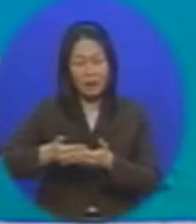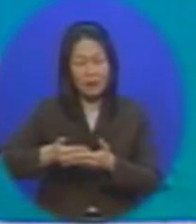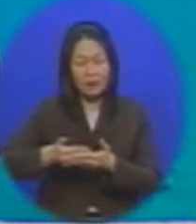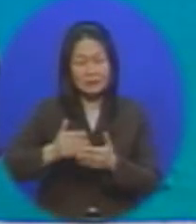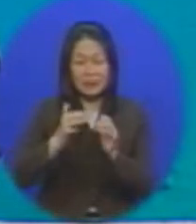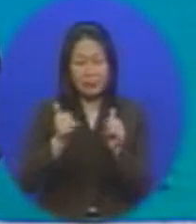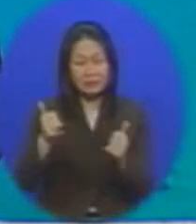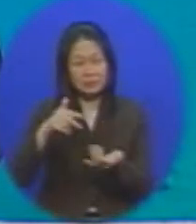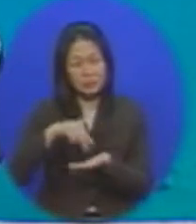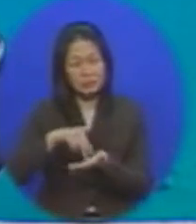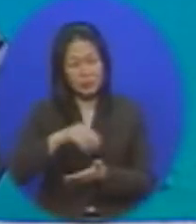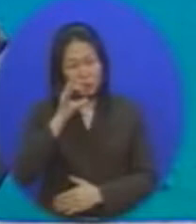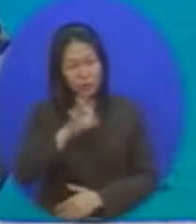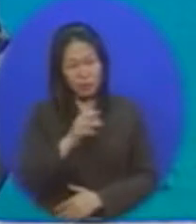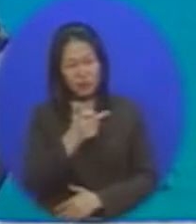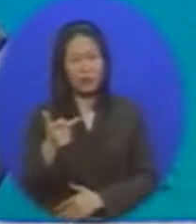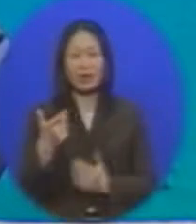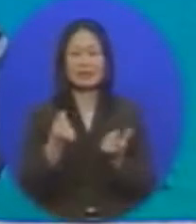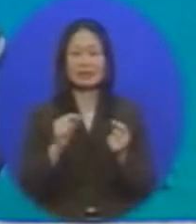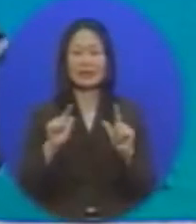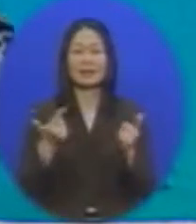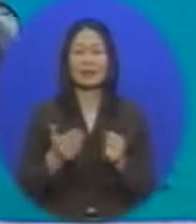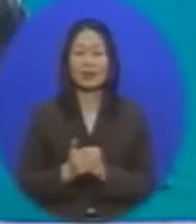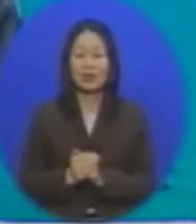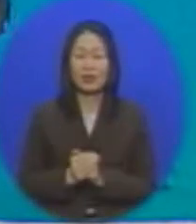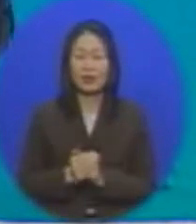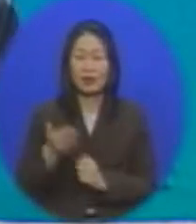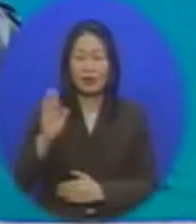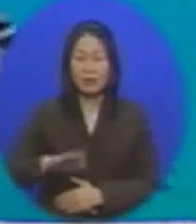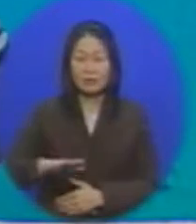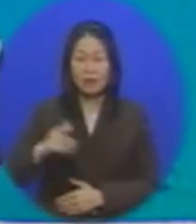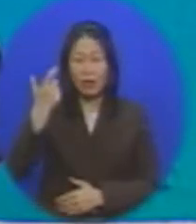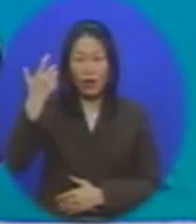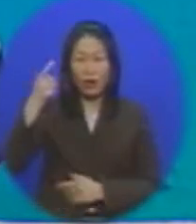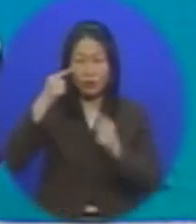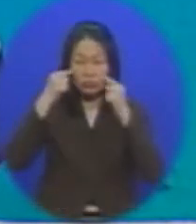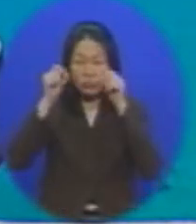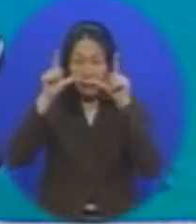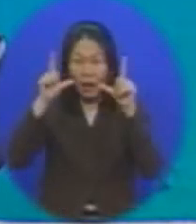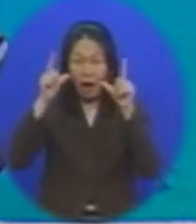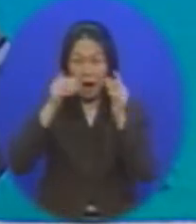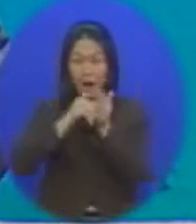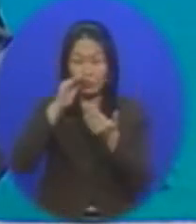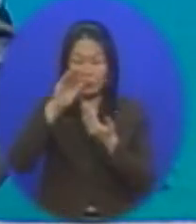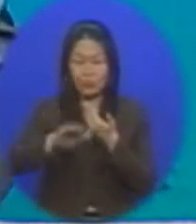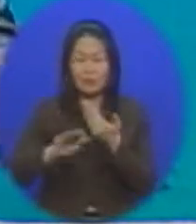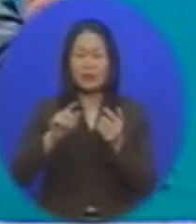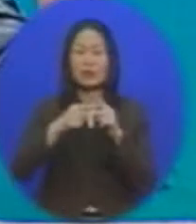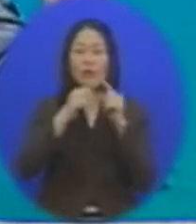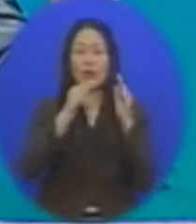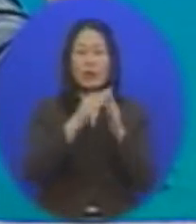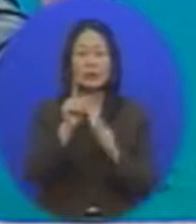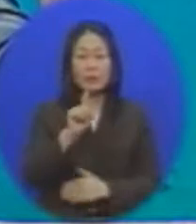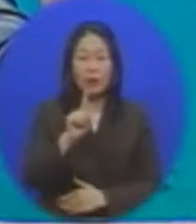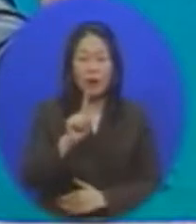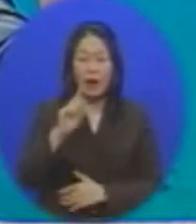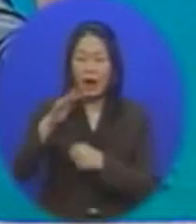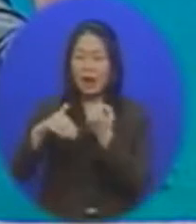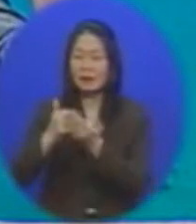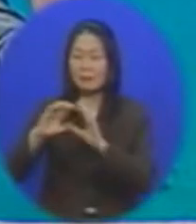보이지 않죠 그러나 영안이 열려서 보고 나면 교회는 하나님의 백성들의